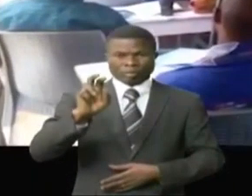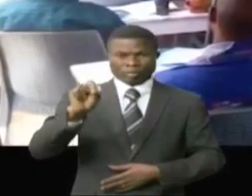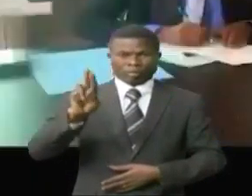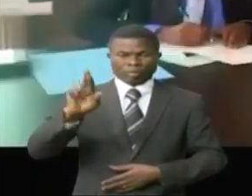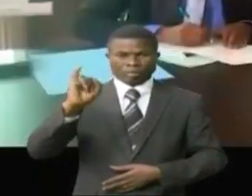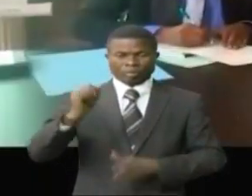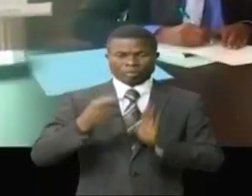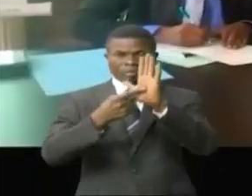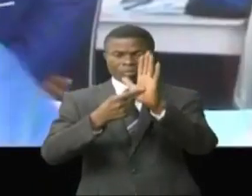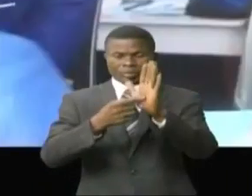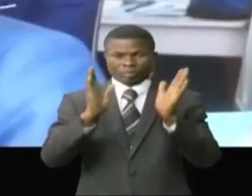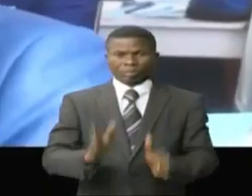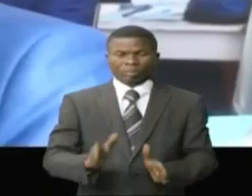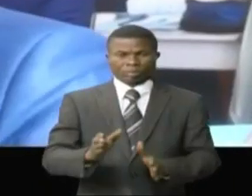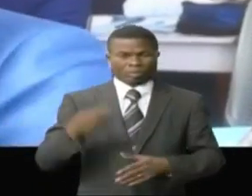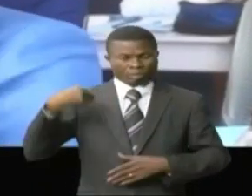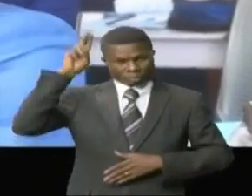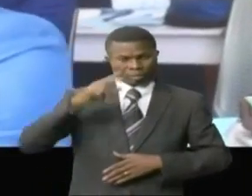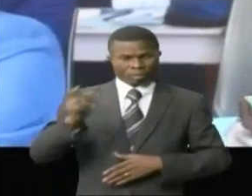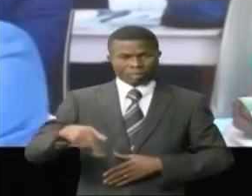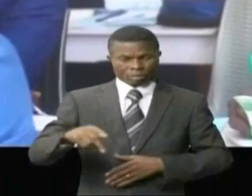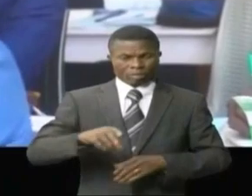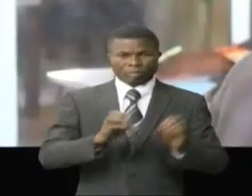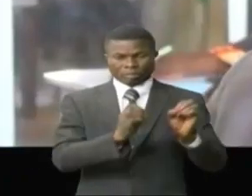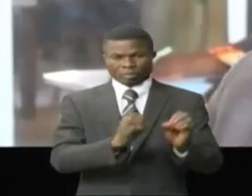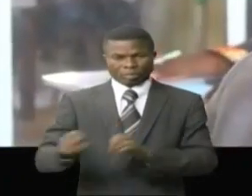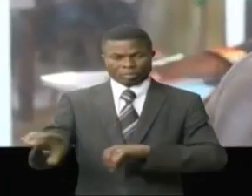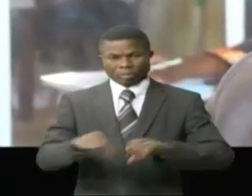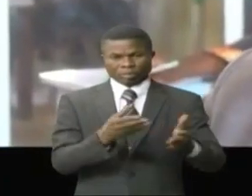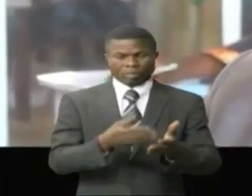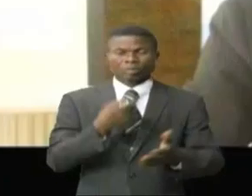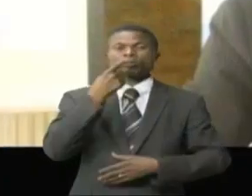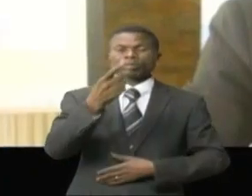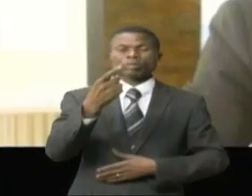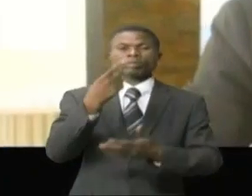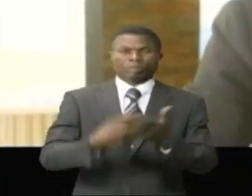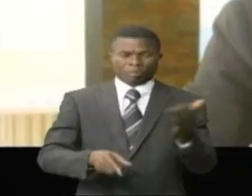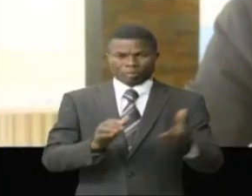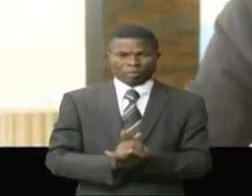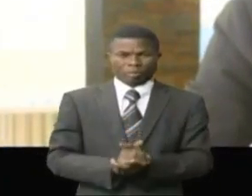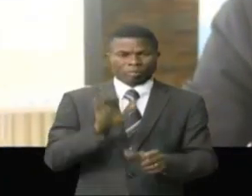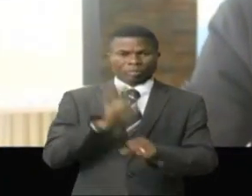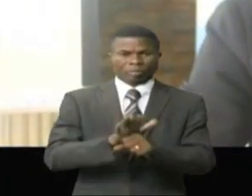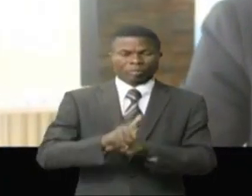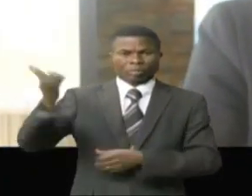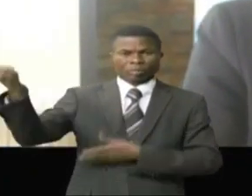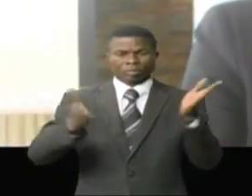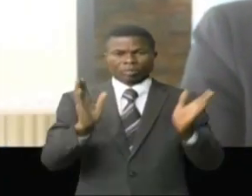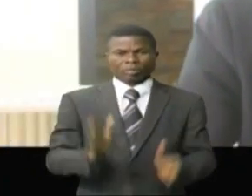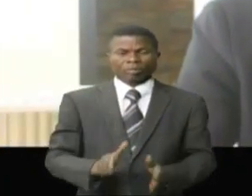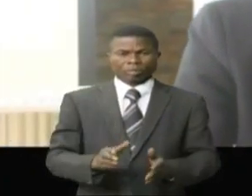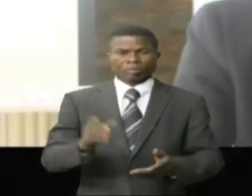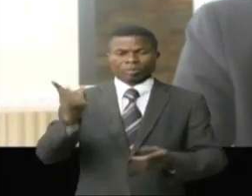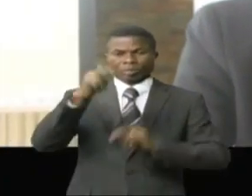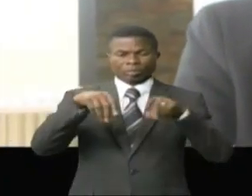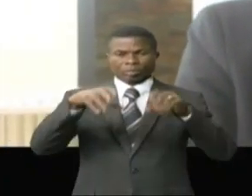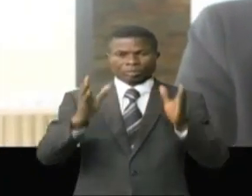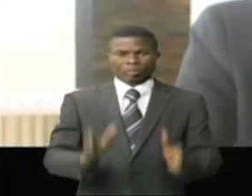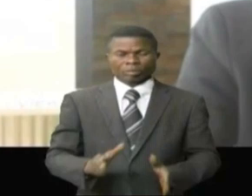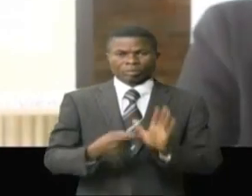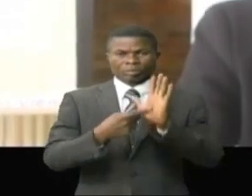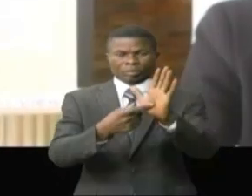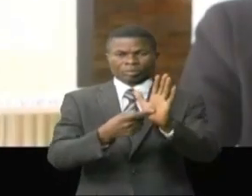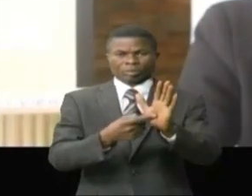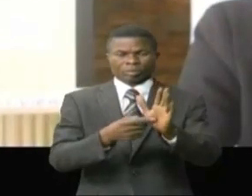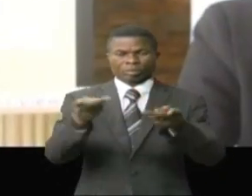du gouverneur de province qui a présidé ces assises, s'est exprimé en ces termes. Distingués invités, mes chers compatriotes, votre présence dans